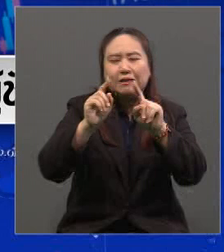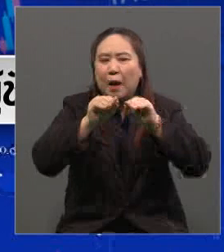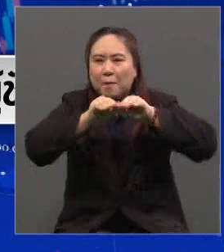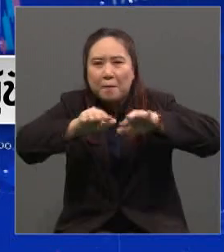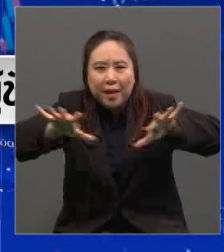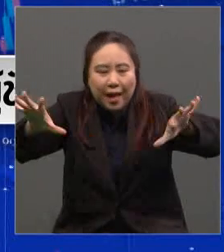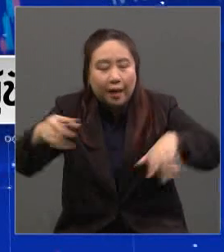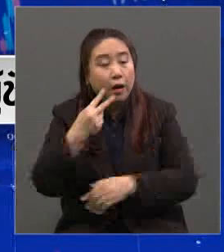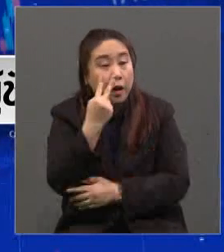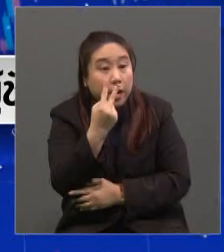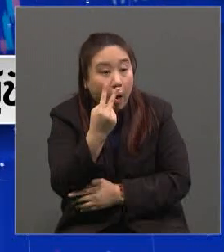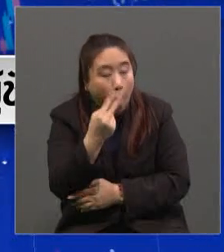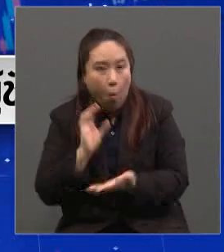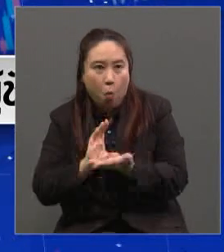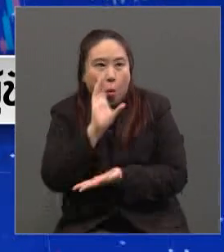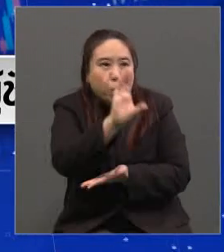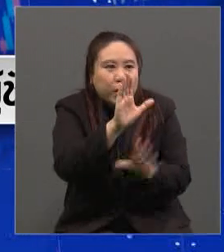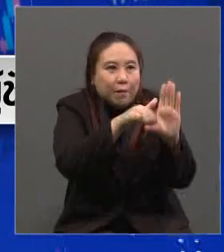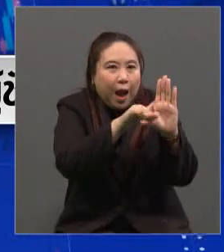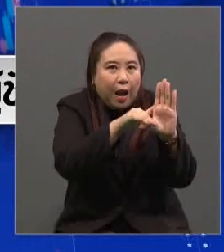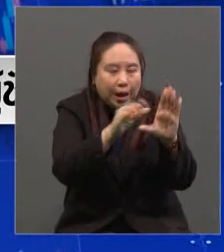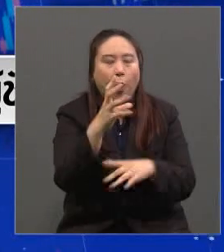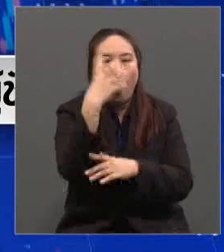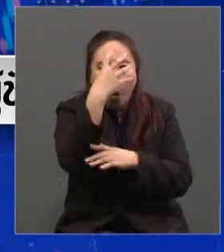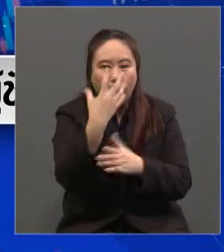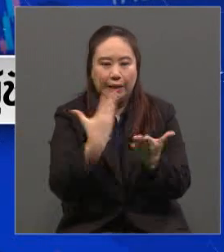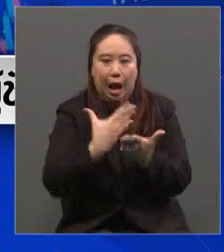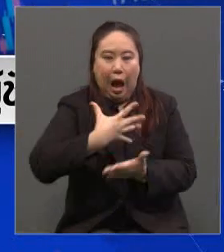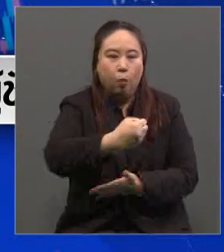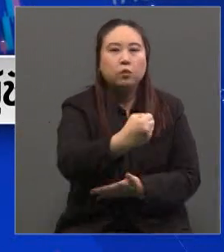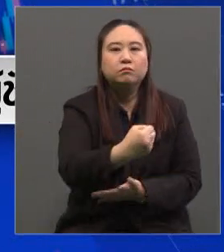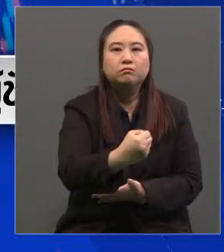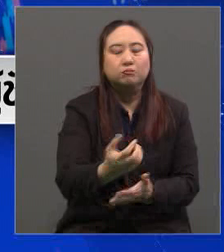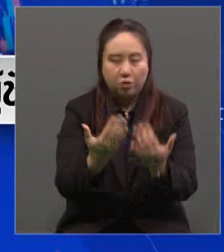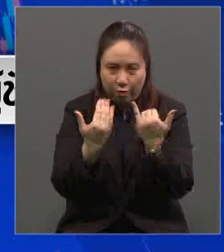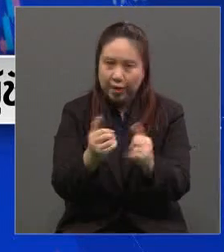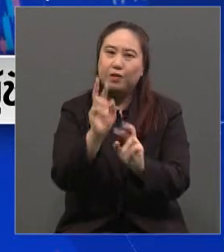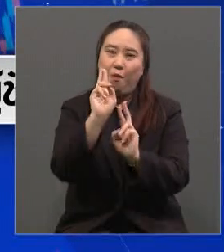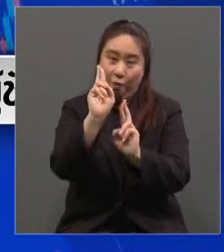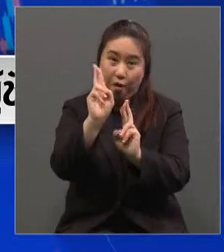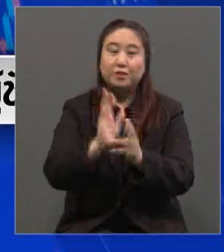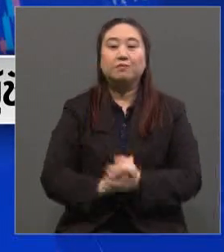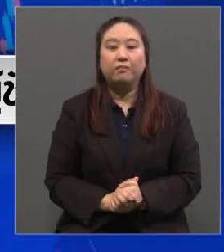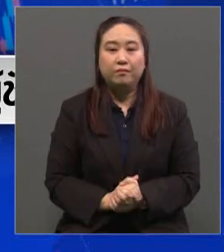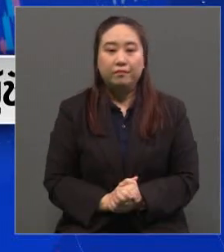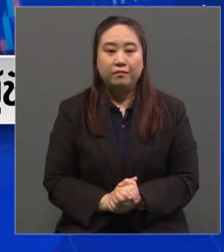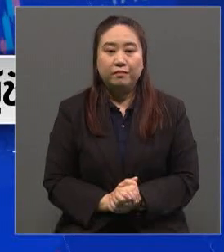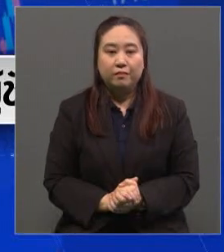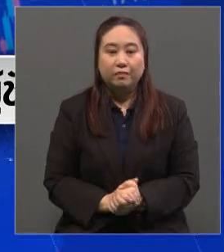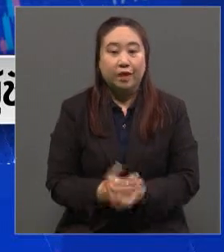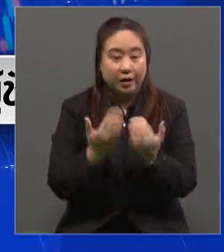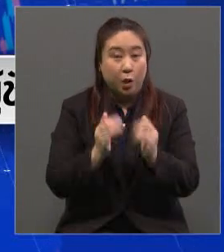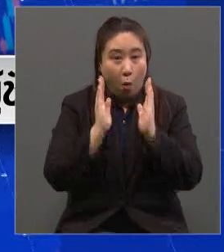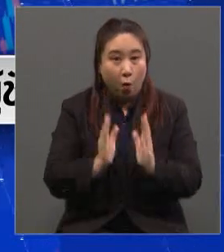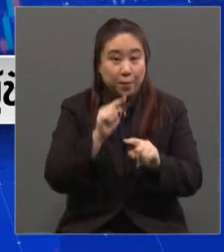ไปเล่นกันสุดท้ายก็ถูกหลอกลวงเพราะฉะนั้นระวังให้ดีเกี่ยวกับเรื่องของการลงทุนผ่านโซเชียลมีเดียนะคะขณะที่ผู้เสียหายส่วนใ